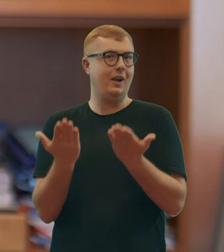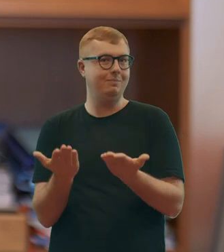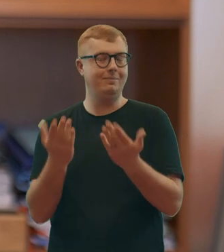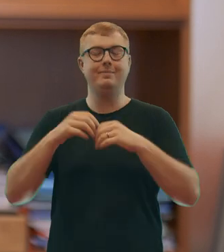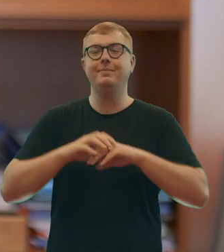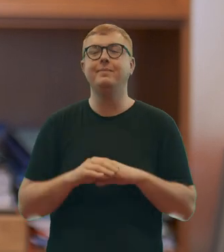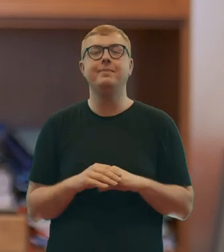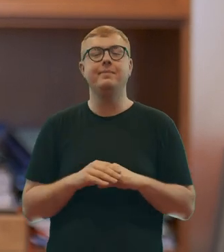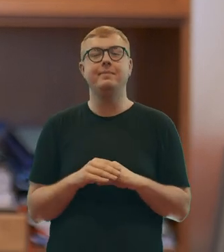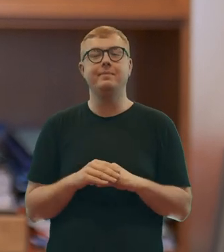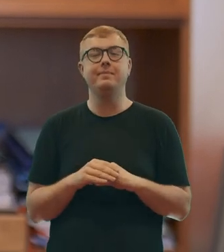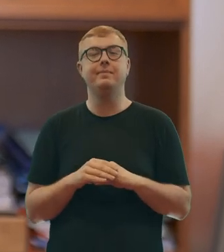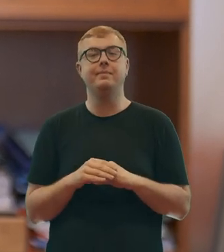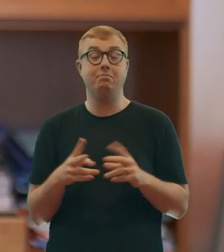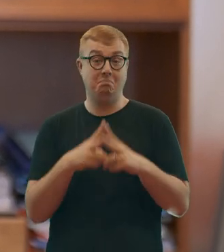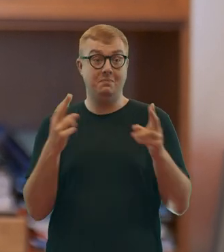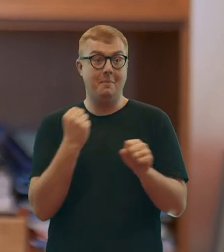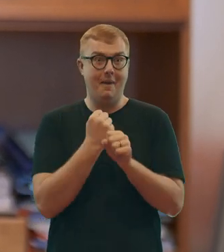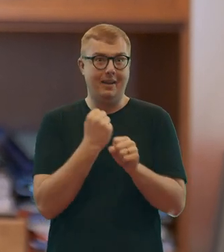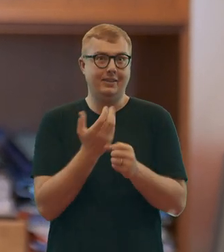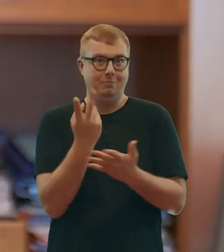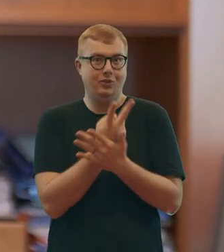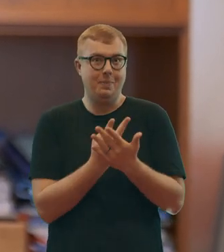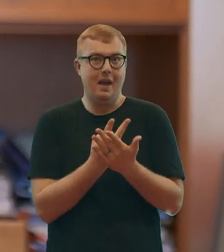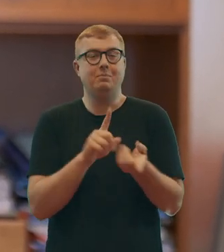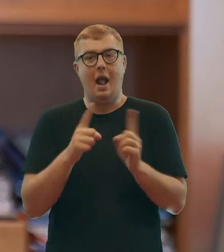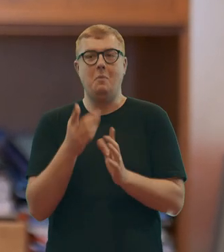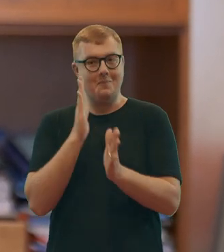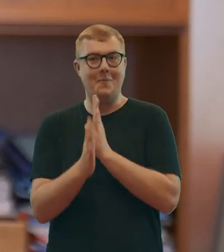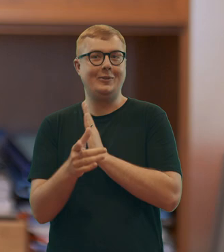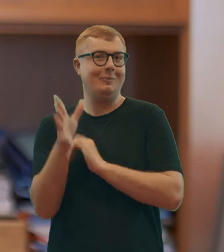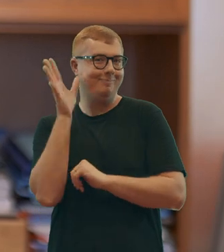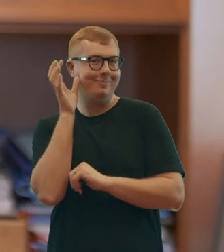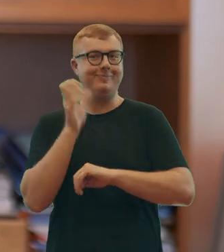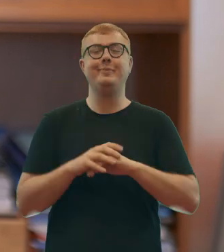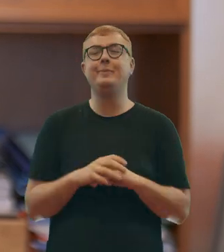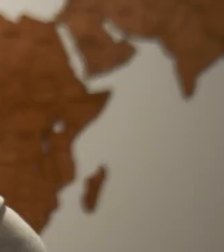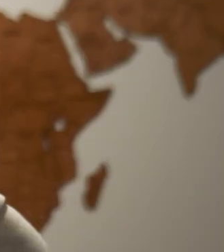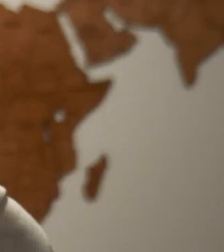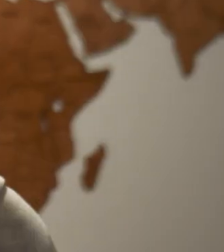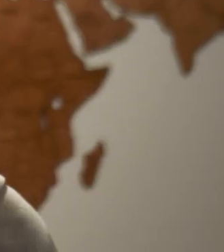tak naprawdę czytać książki w czasie pracy, czy raczej ich słuchać.